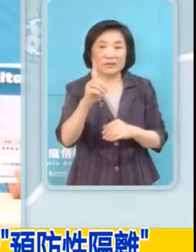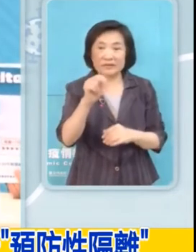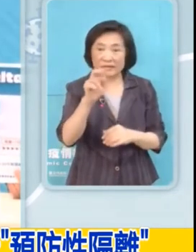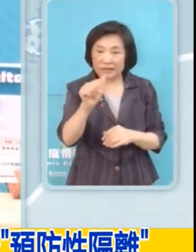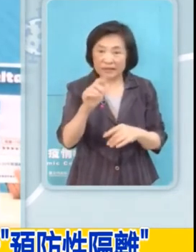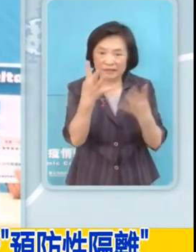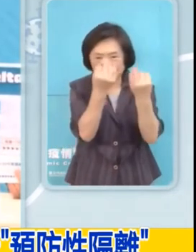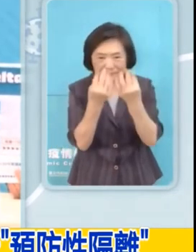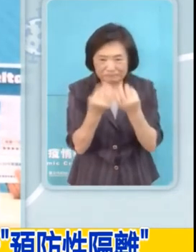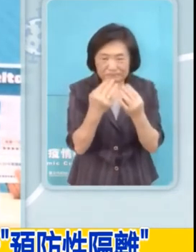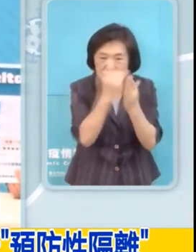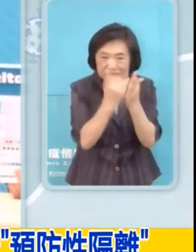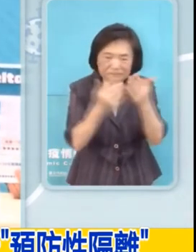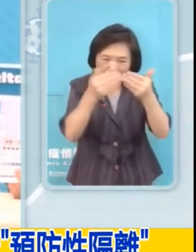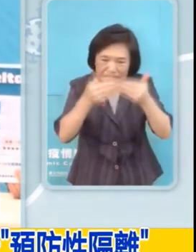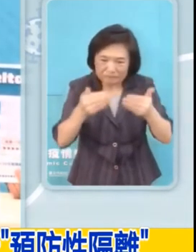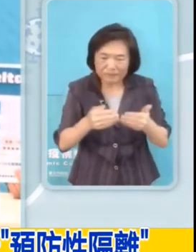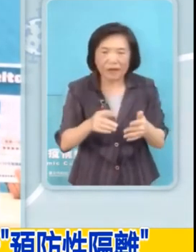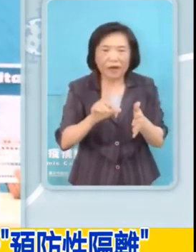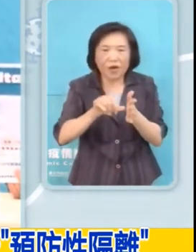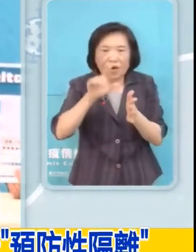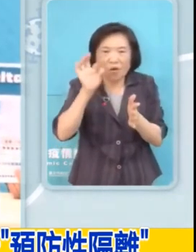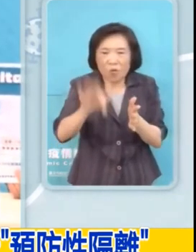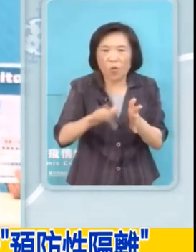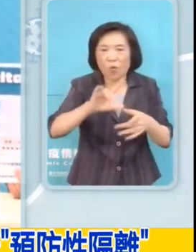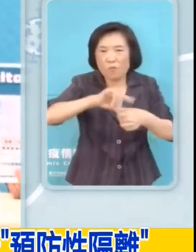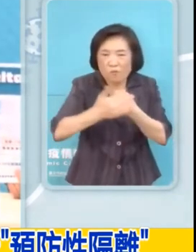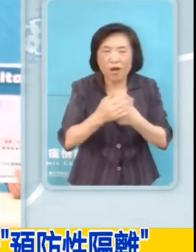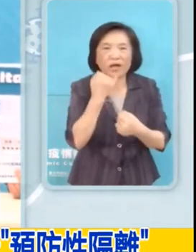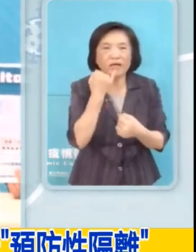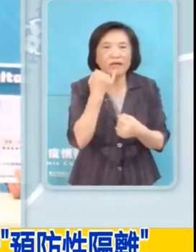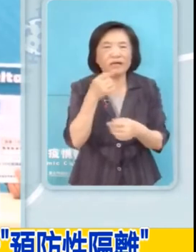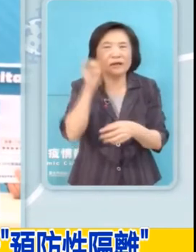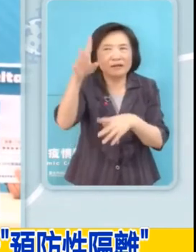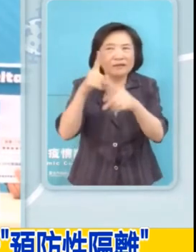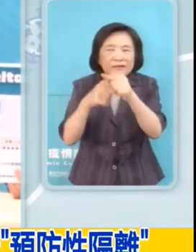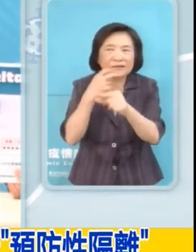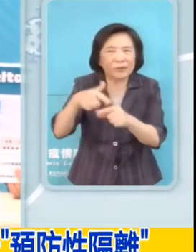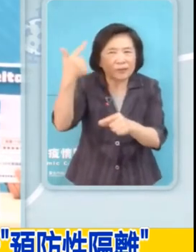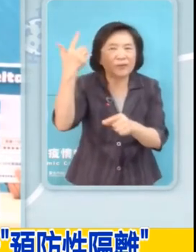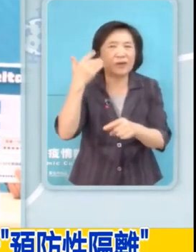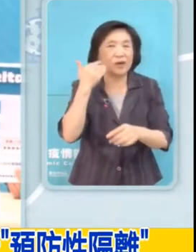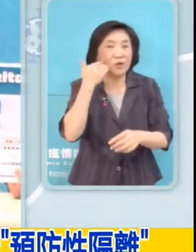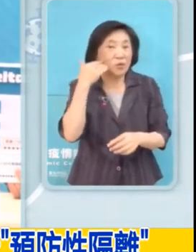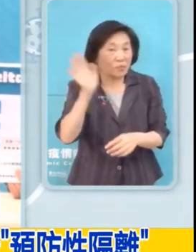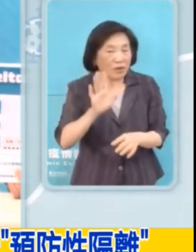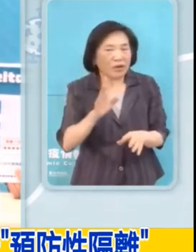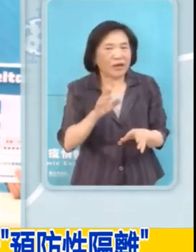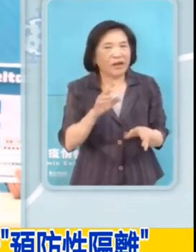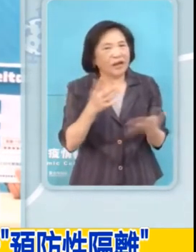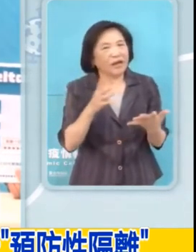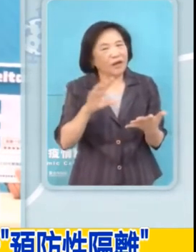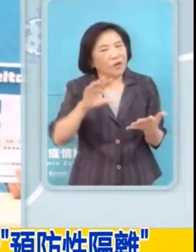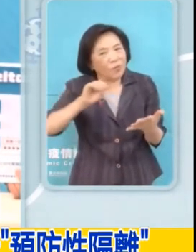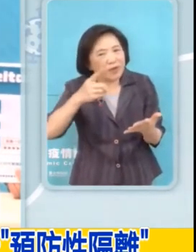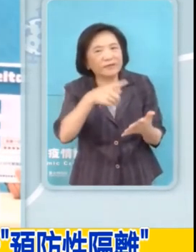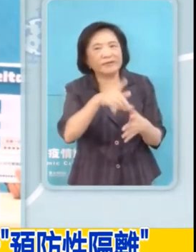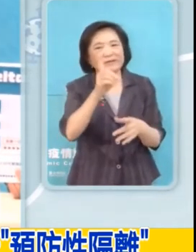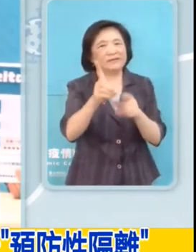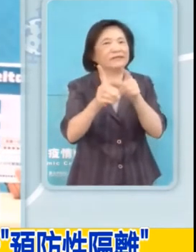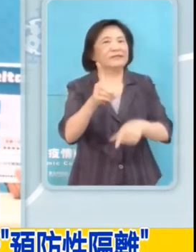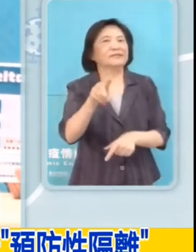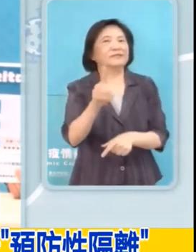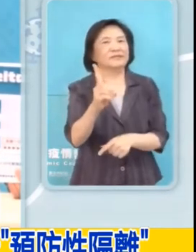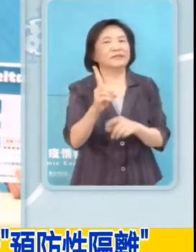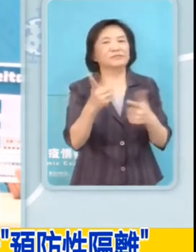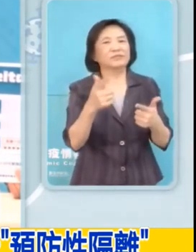道哈。那就快一点了，做出来至少免得错杀那20%的。那如果实在是速度